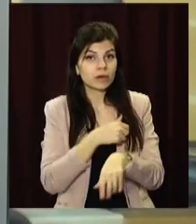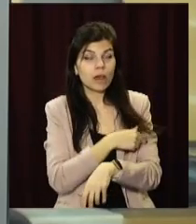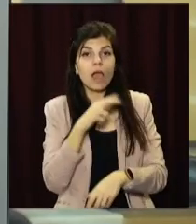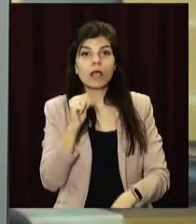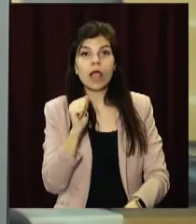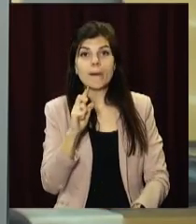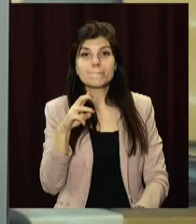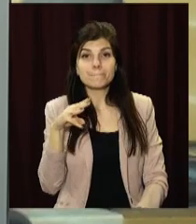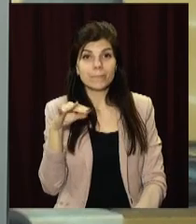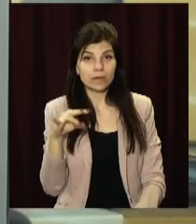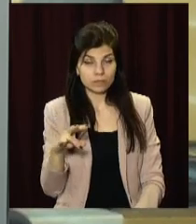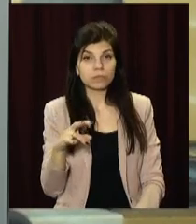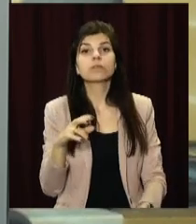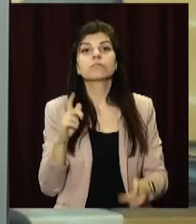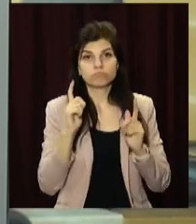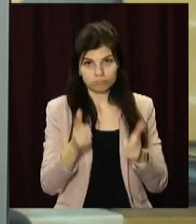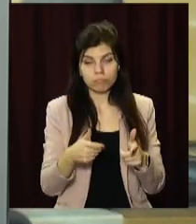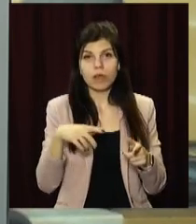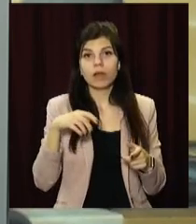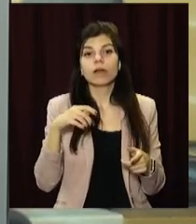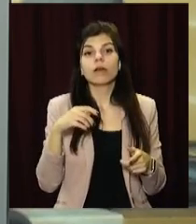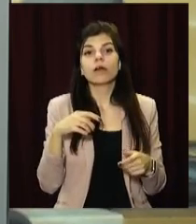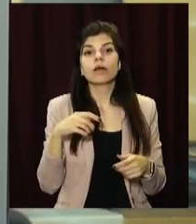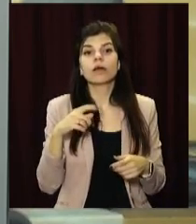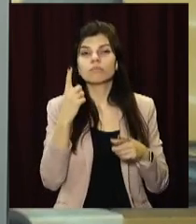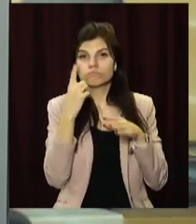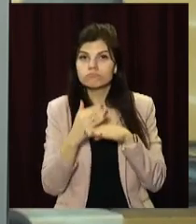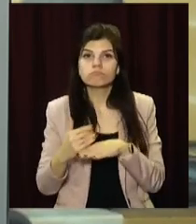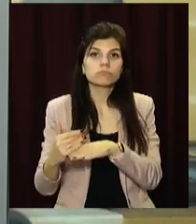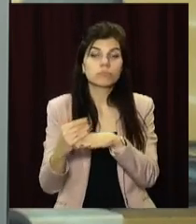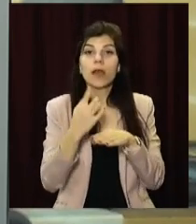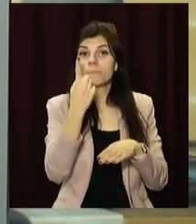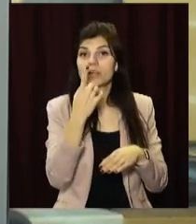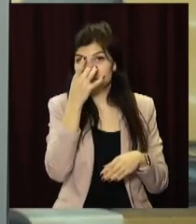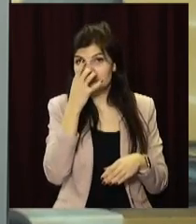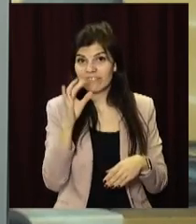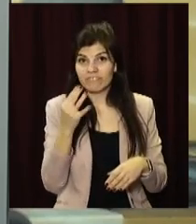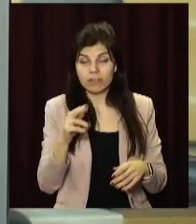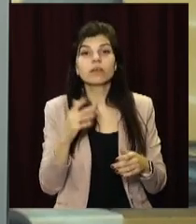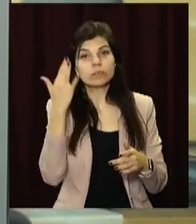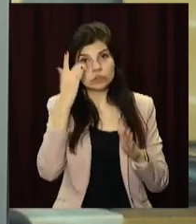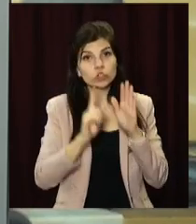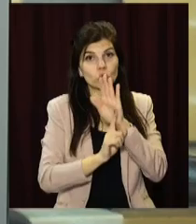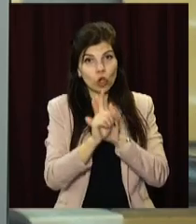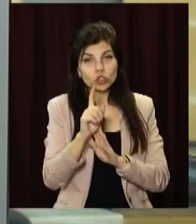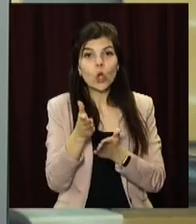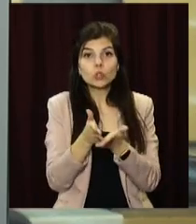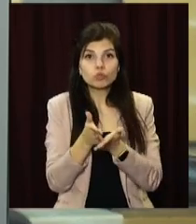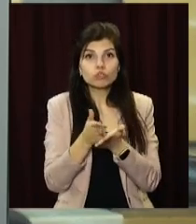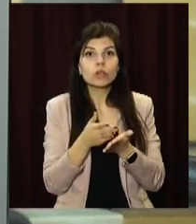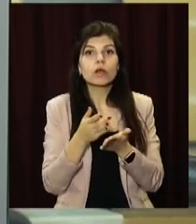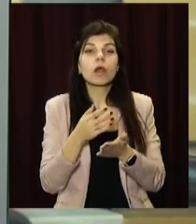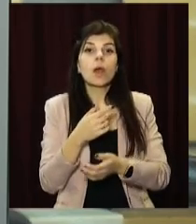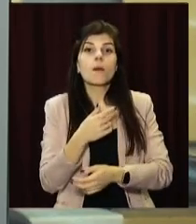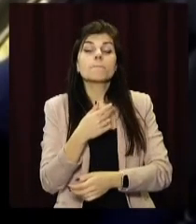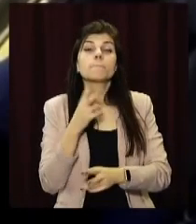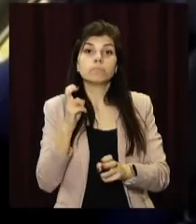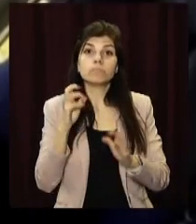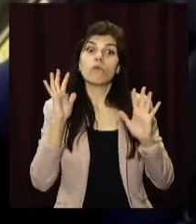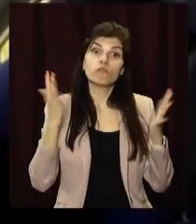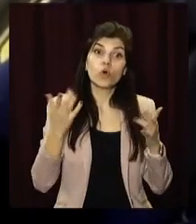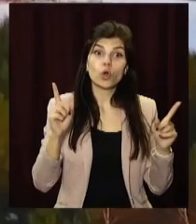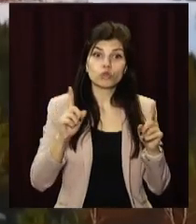підтримав постанову МОЗ і МВС про єдиний аеромедичний простір. З 1 квітня в Україні запускають службу повітряної швидкої